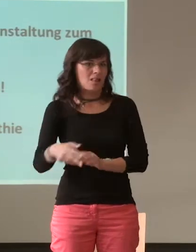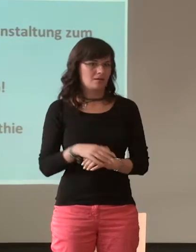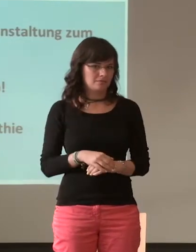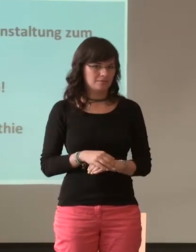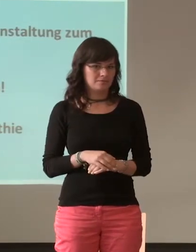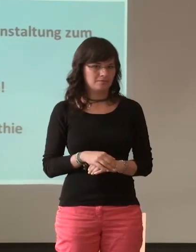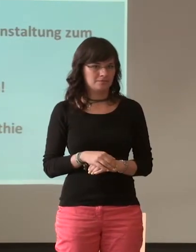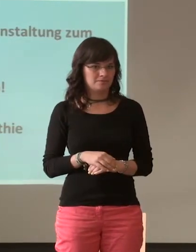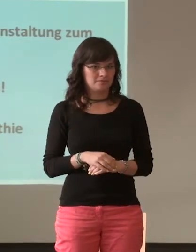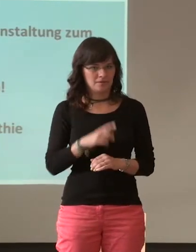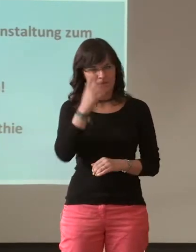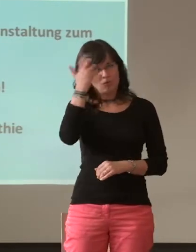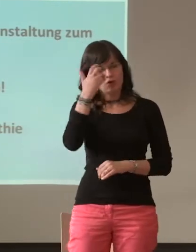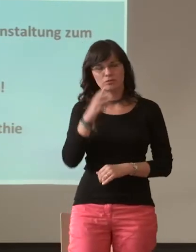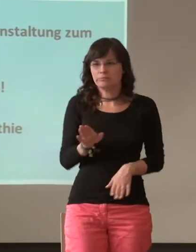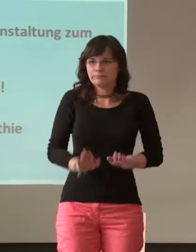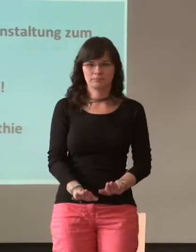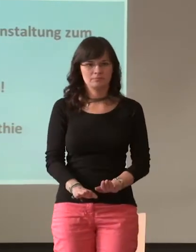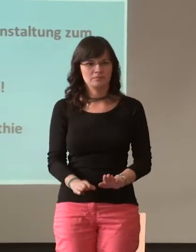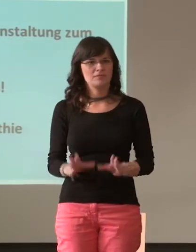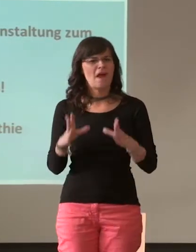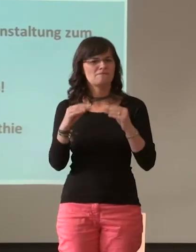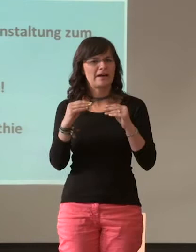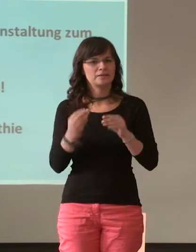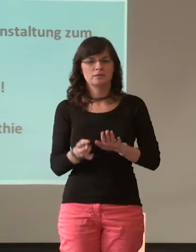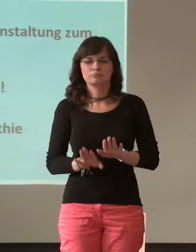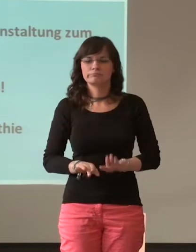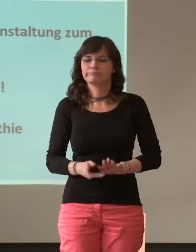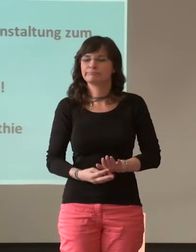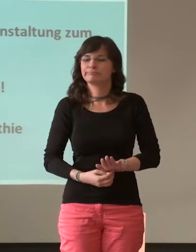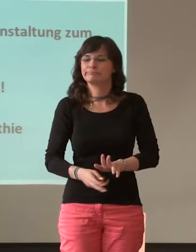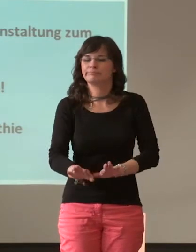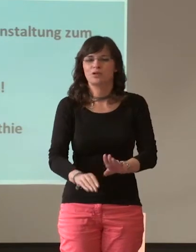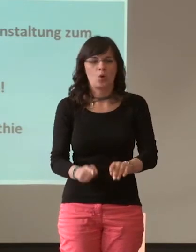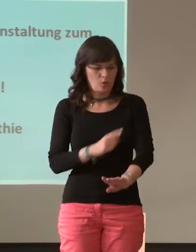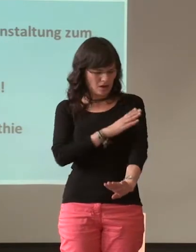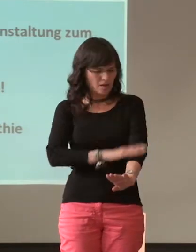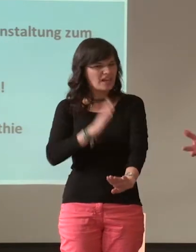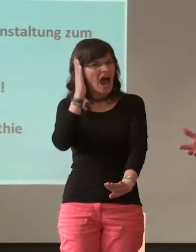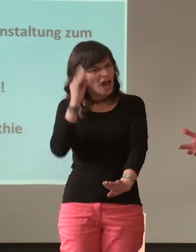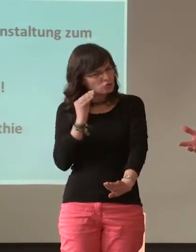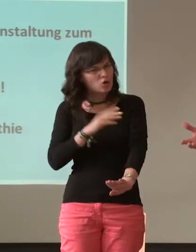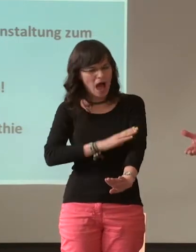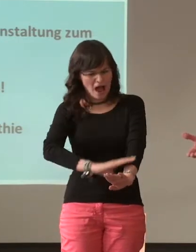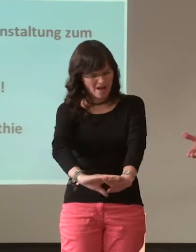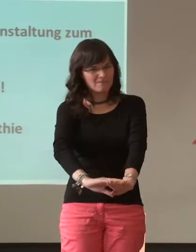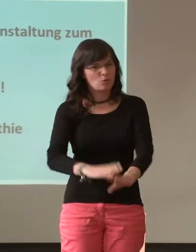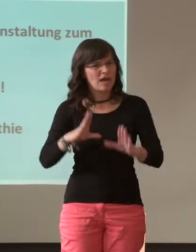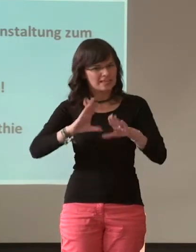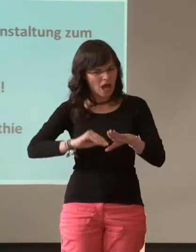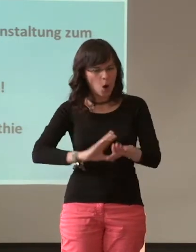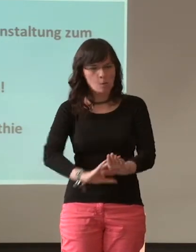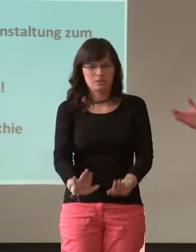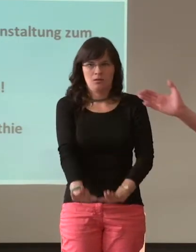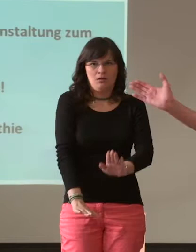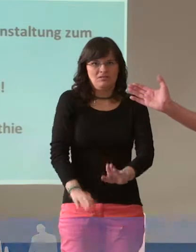wenn Sie sich vorstellen, Sie gehen auf Watte oder Ihre Füße sind eingeschlafen und vollkommen taub, das ist natürlich sehr unangenehm und